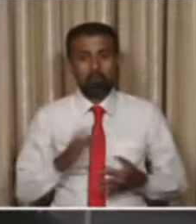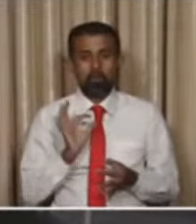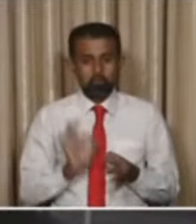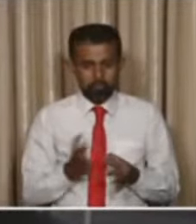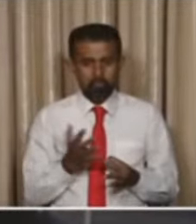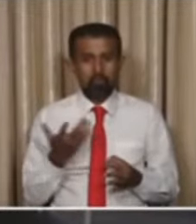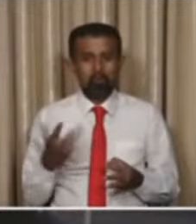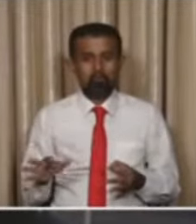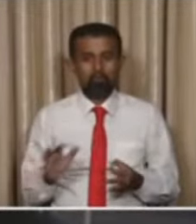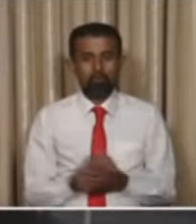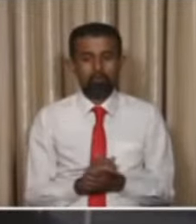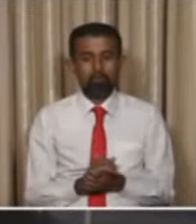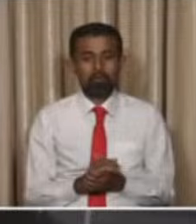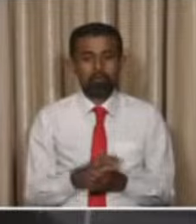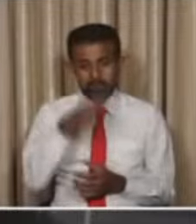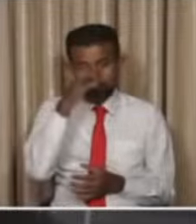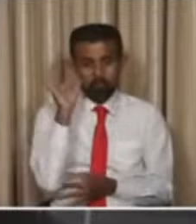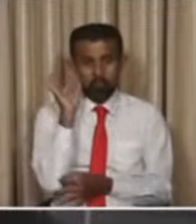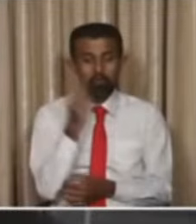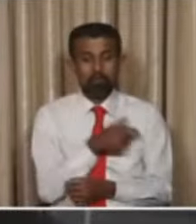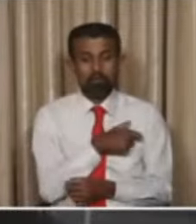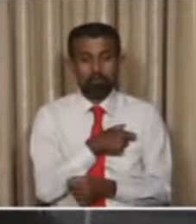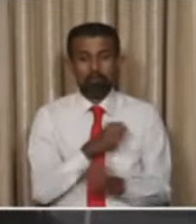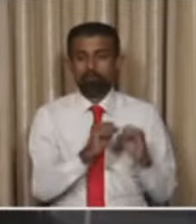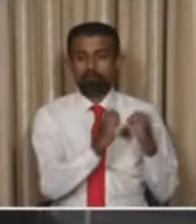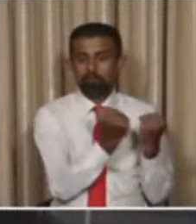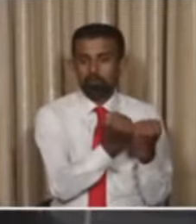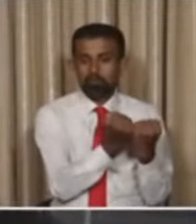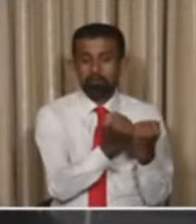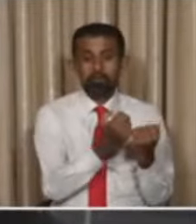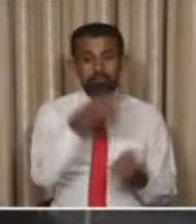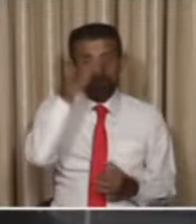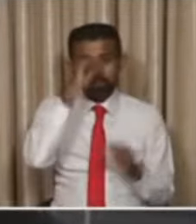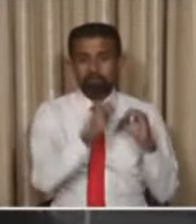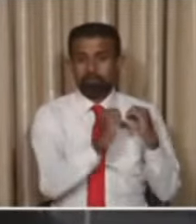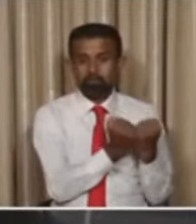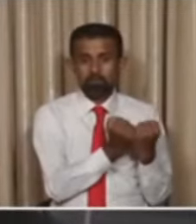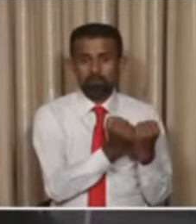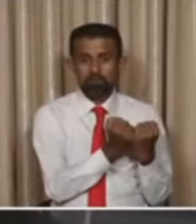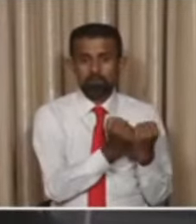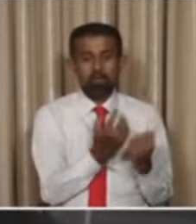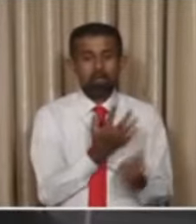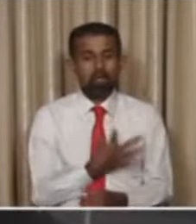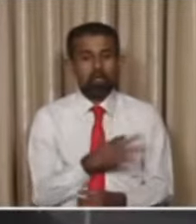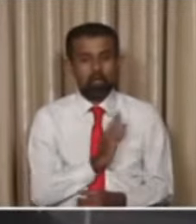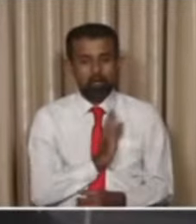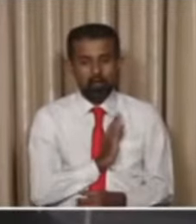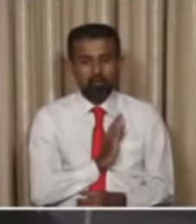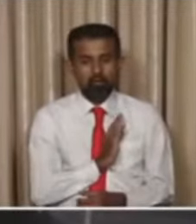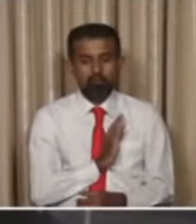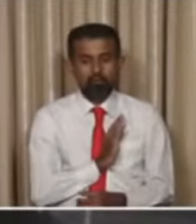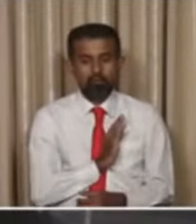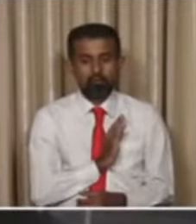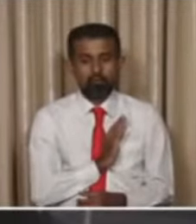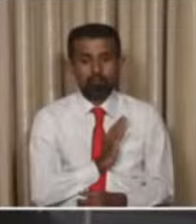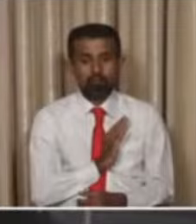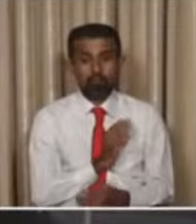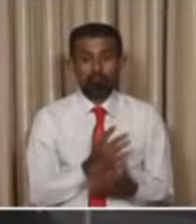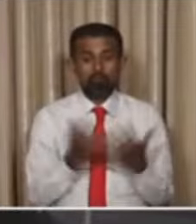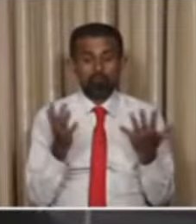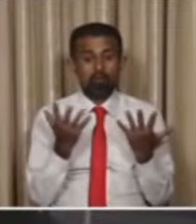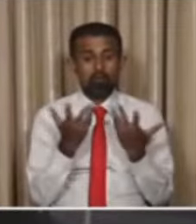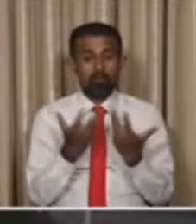නැහැ. සිංහල බෞද්ධ නායකයන් සංවිධාන සිංහල සංවිධාන ස්වාමින් වහන්සේලා ඒ අය විශාල